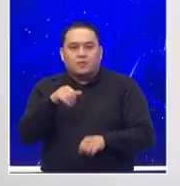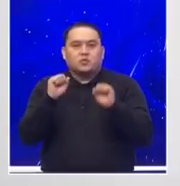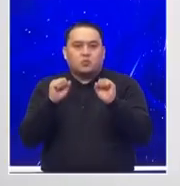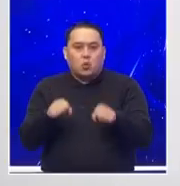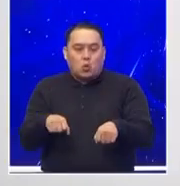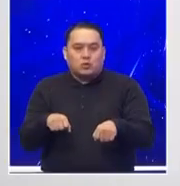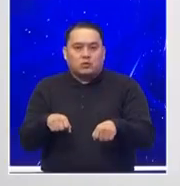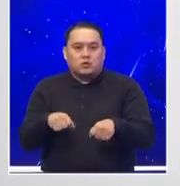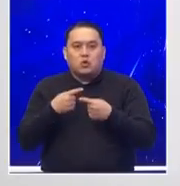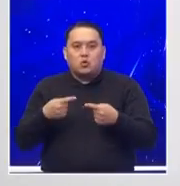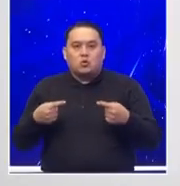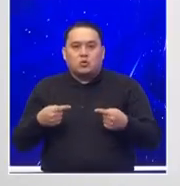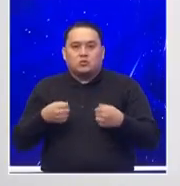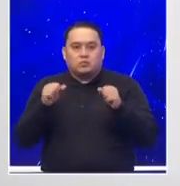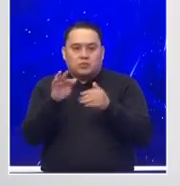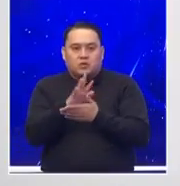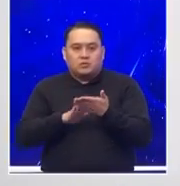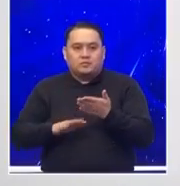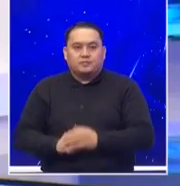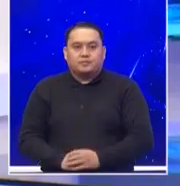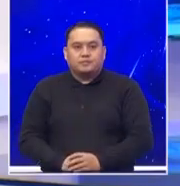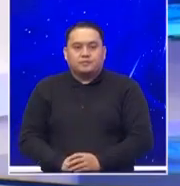тиісті қызметкерлер жан-жақты өз жұмыстарын жалғастыратын болады.